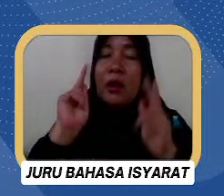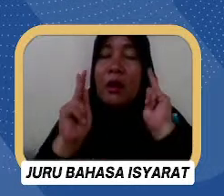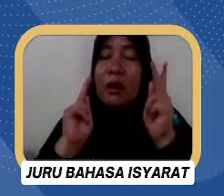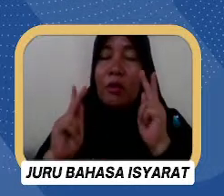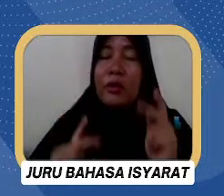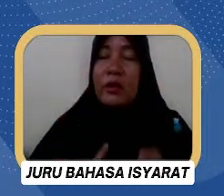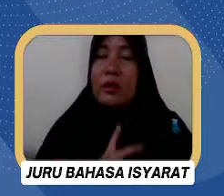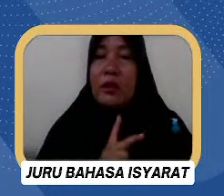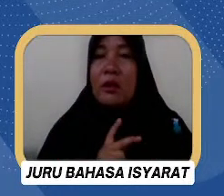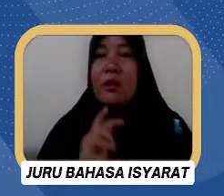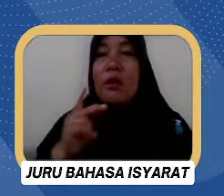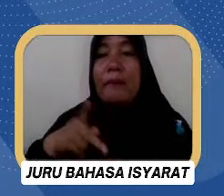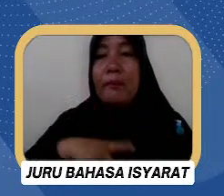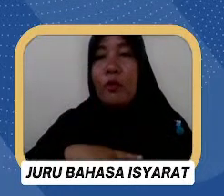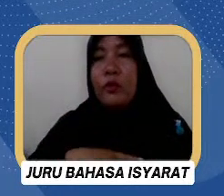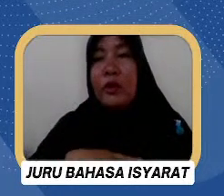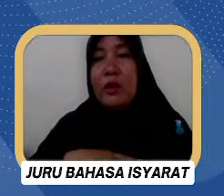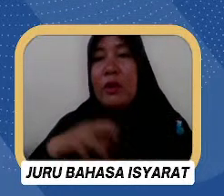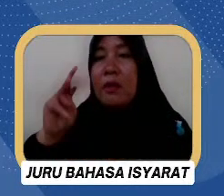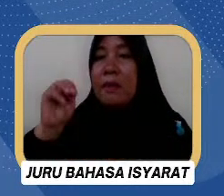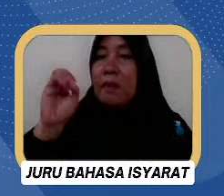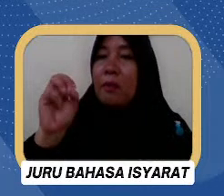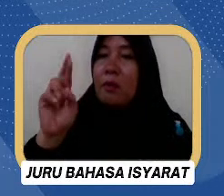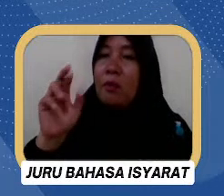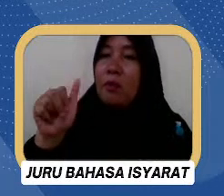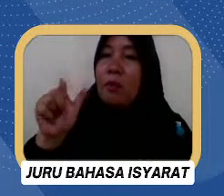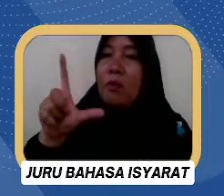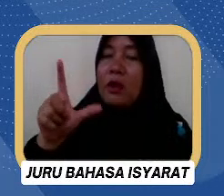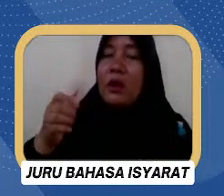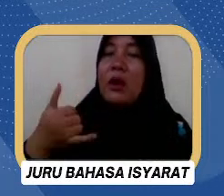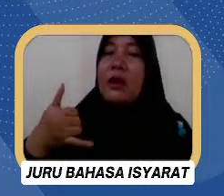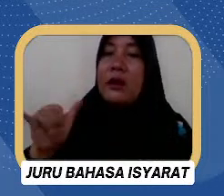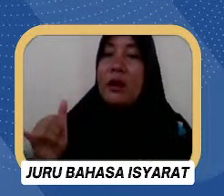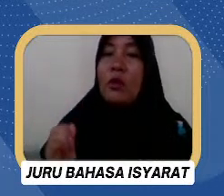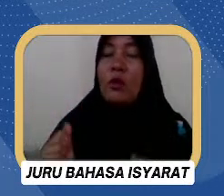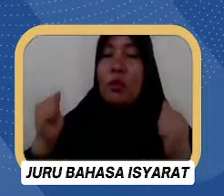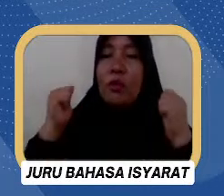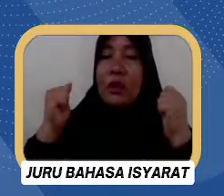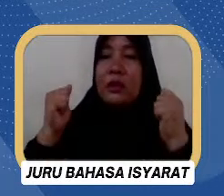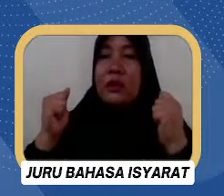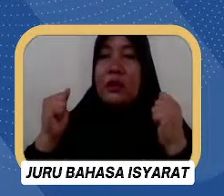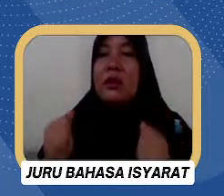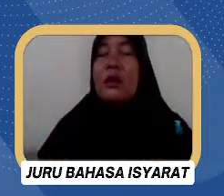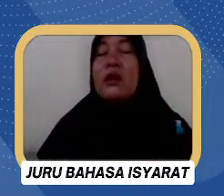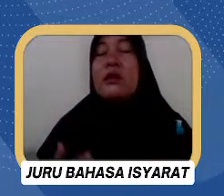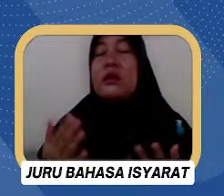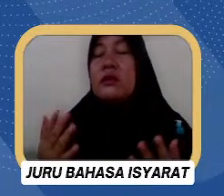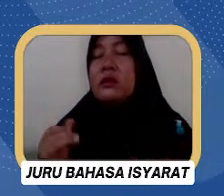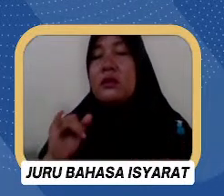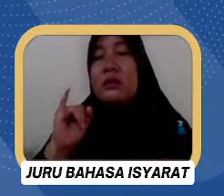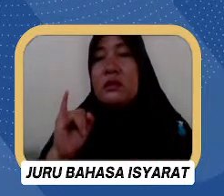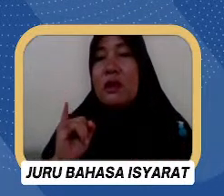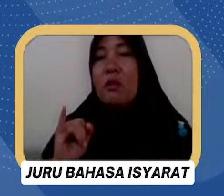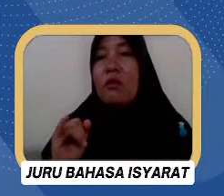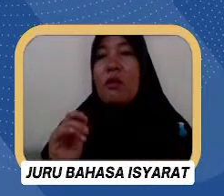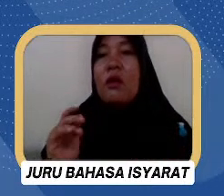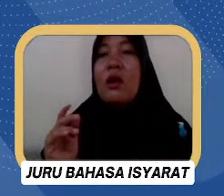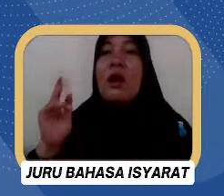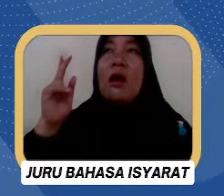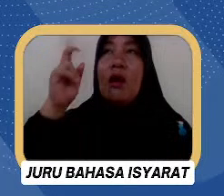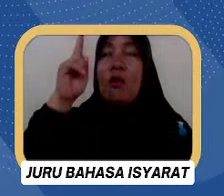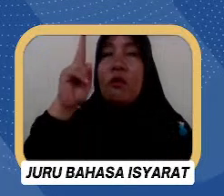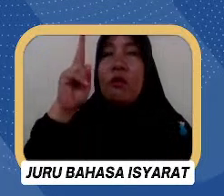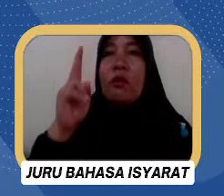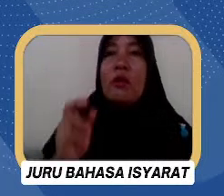mudah-mudahan apa yang terlintas di benak kita, hal-hal yang negatif, insya Allah akan dijauhkan oleh Allah Subhanahu wa